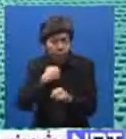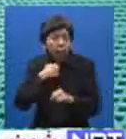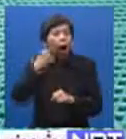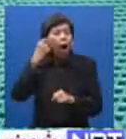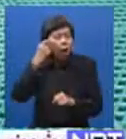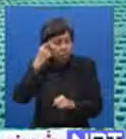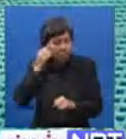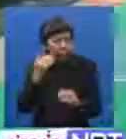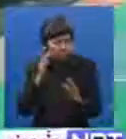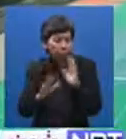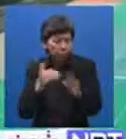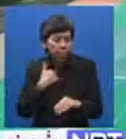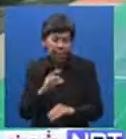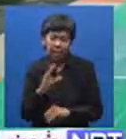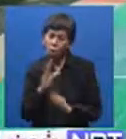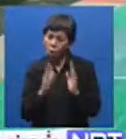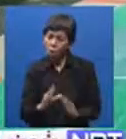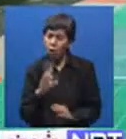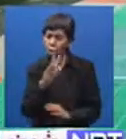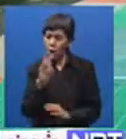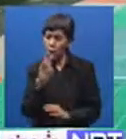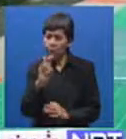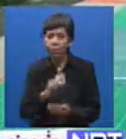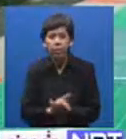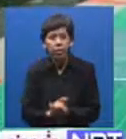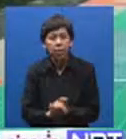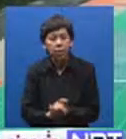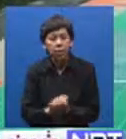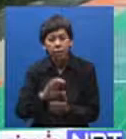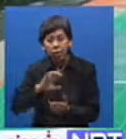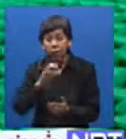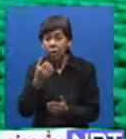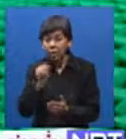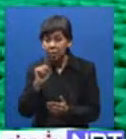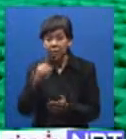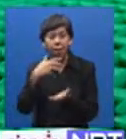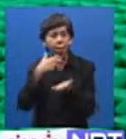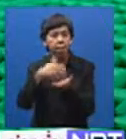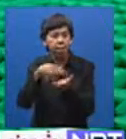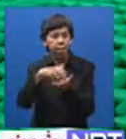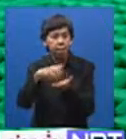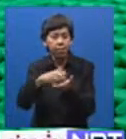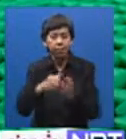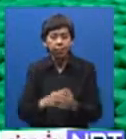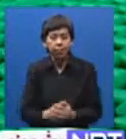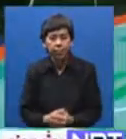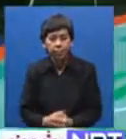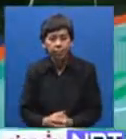ามีมากกว่า700คนเสกสมแจ้งกิจข่าว NBT รายงาน